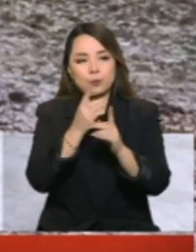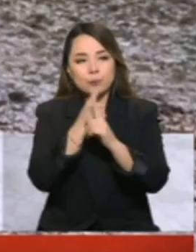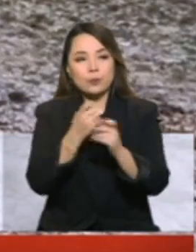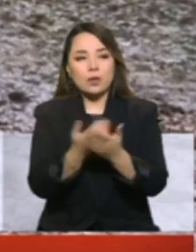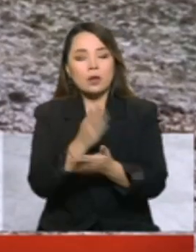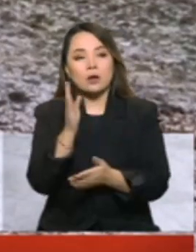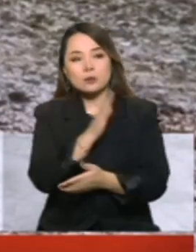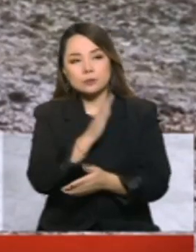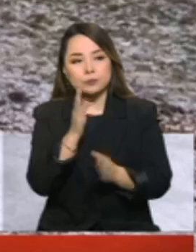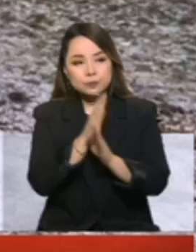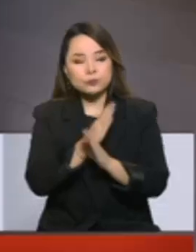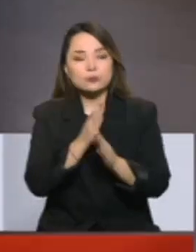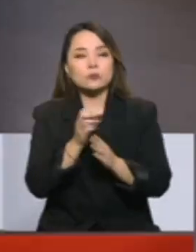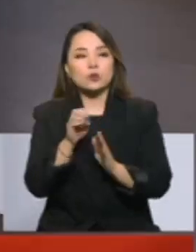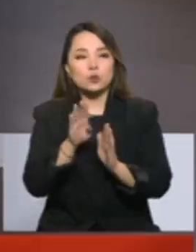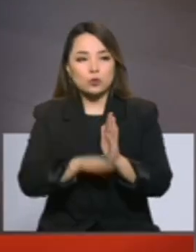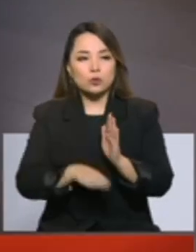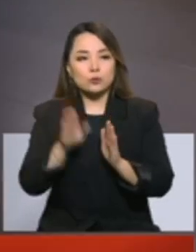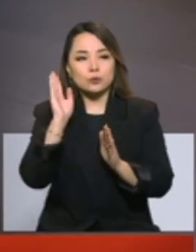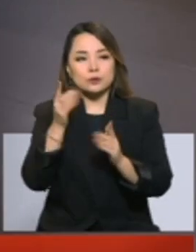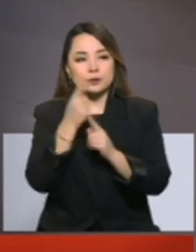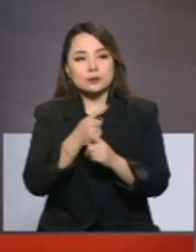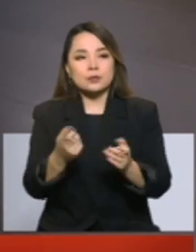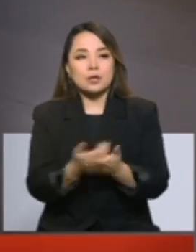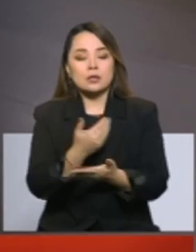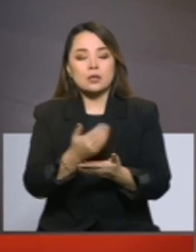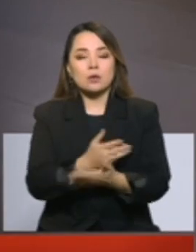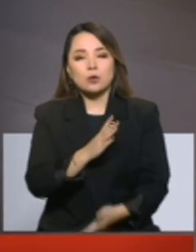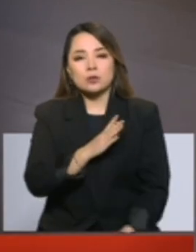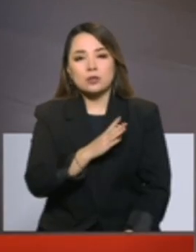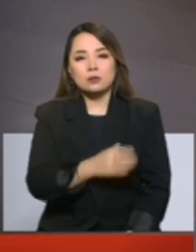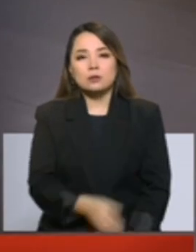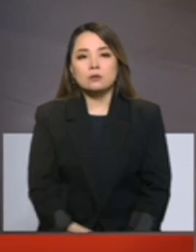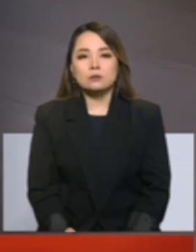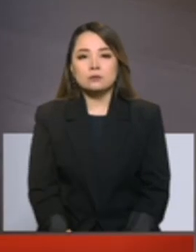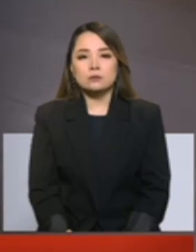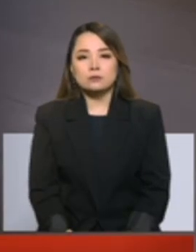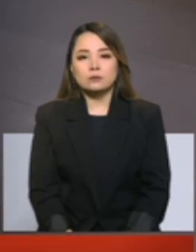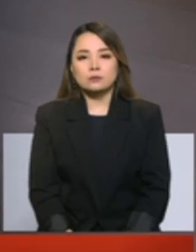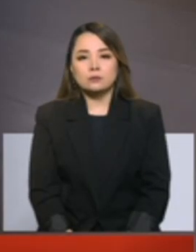уақытта ауа райының нашарлайтынын ескертеді. Алла. Жақсы түсінікті.